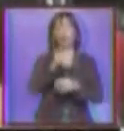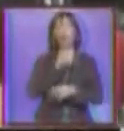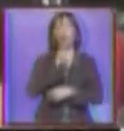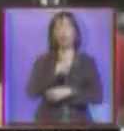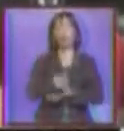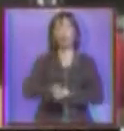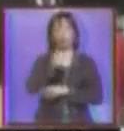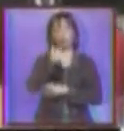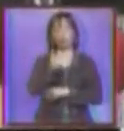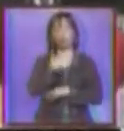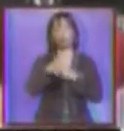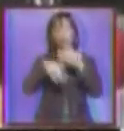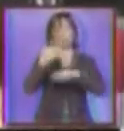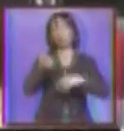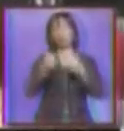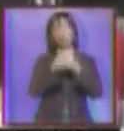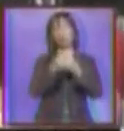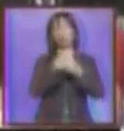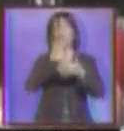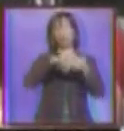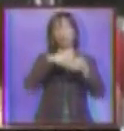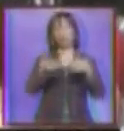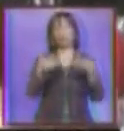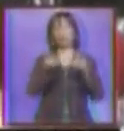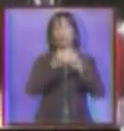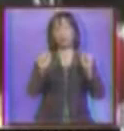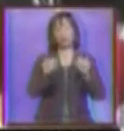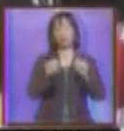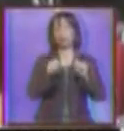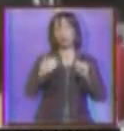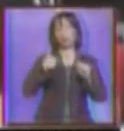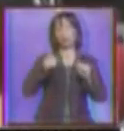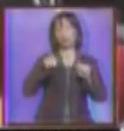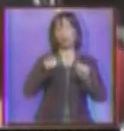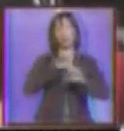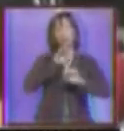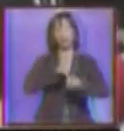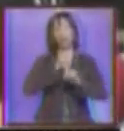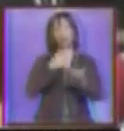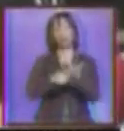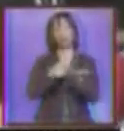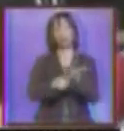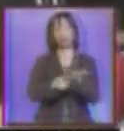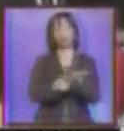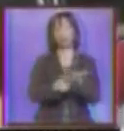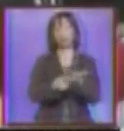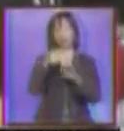nag-uusapan yung next fight at kaya hindi ko pa masabi kung anong detalye about sa rematch.